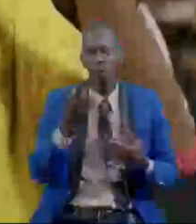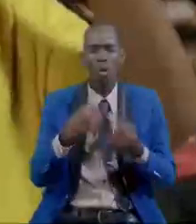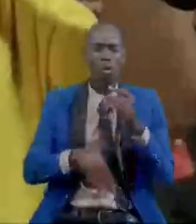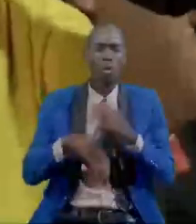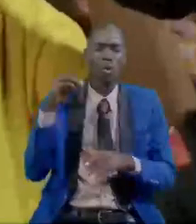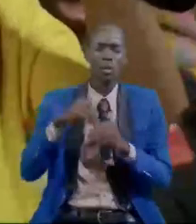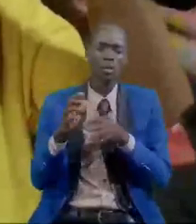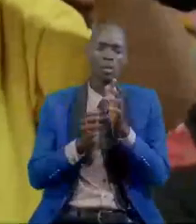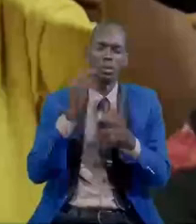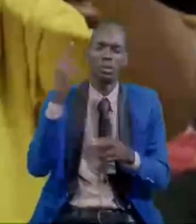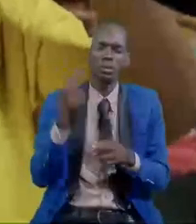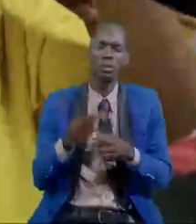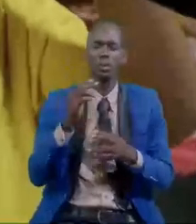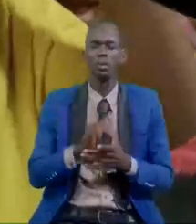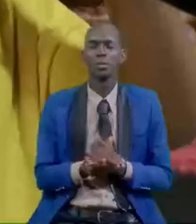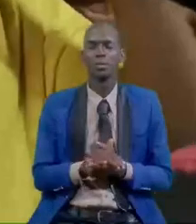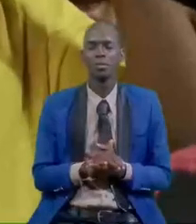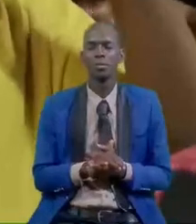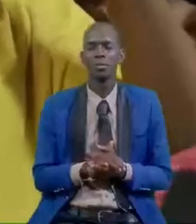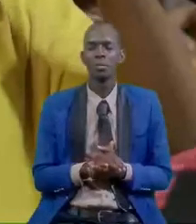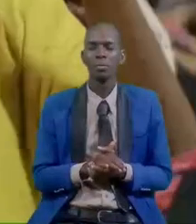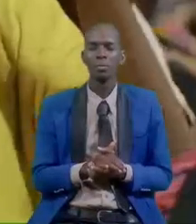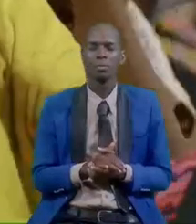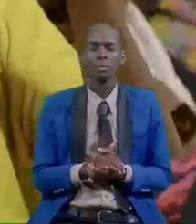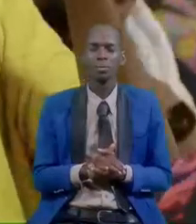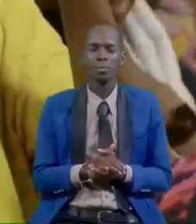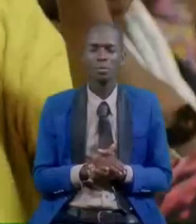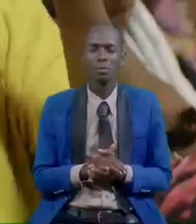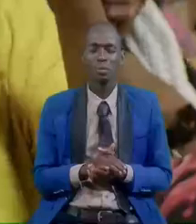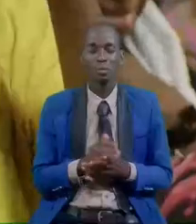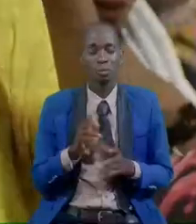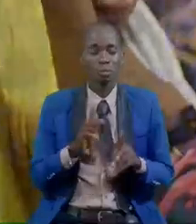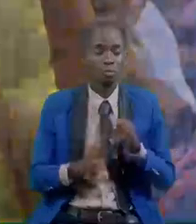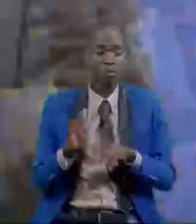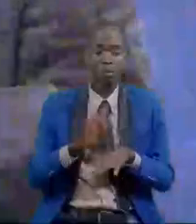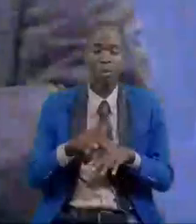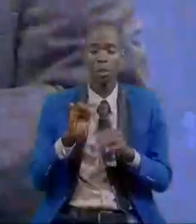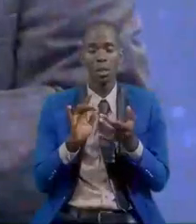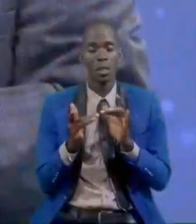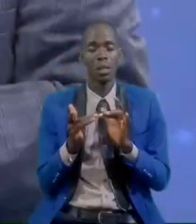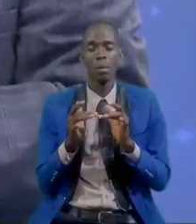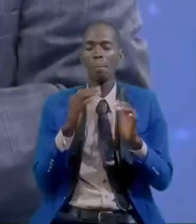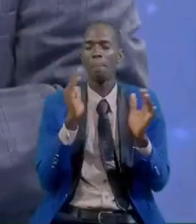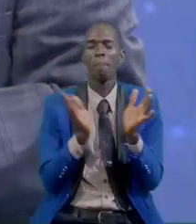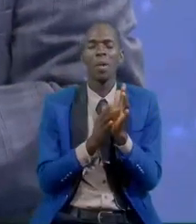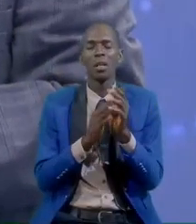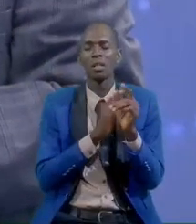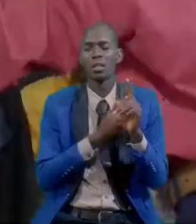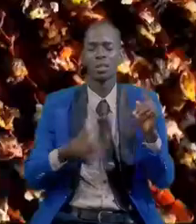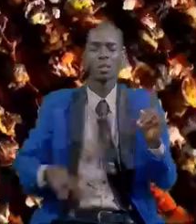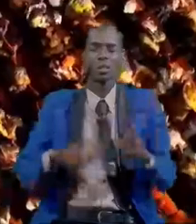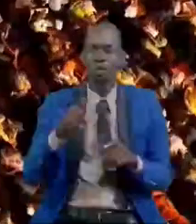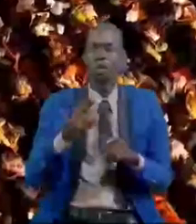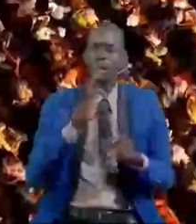sortez-en au nom de Jésus. En ligne, gloire à Dieu.